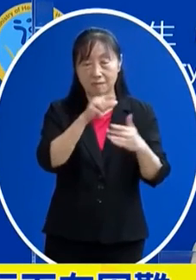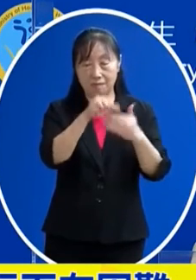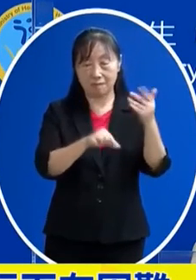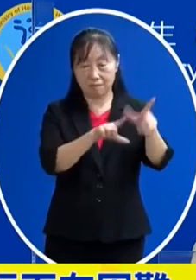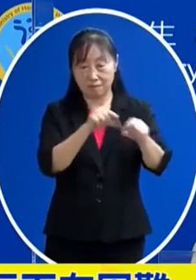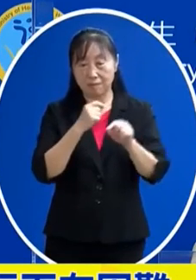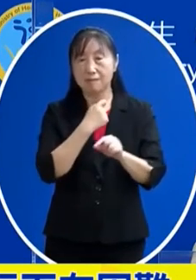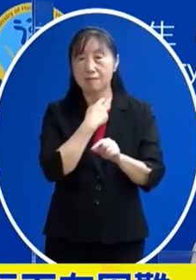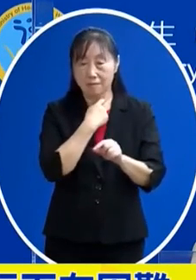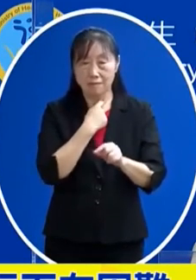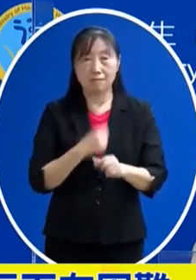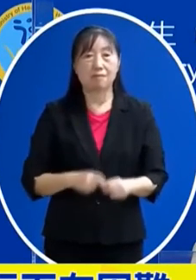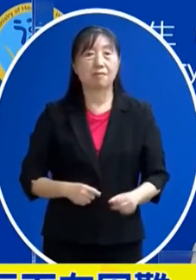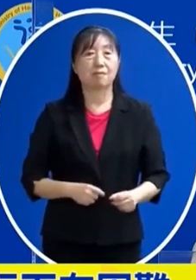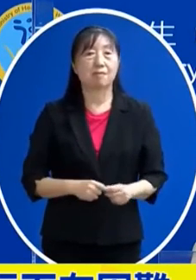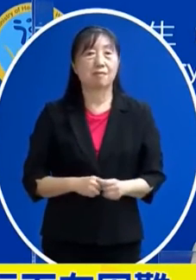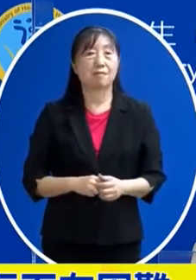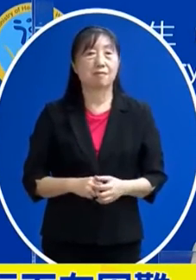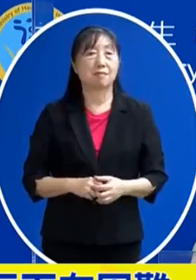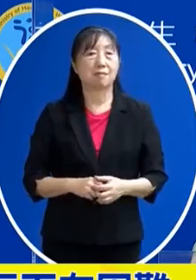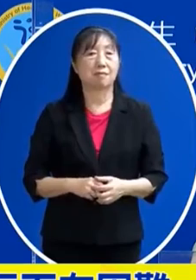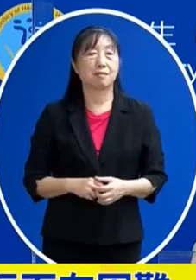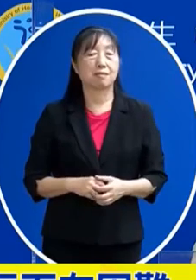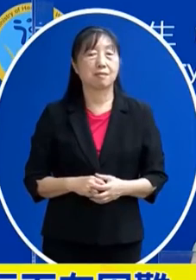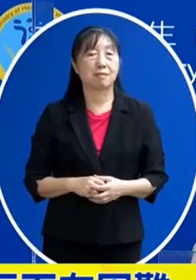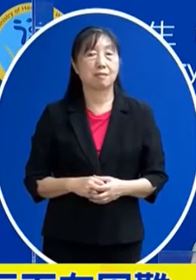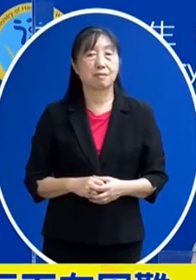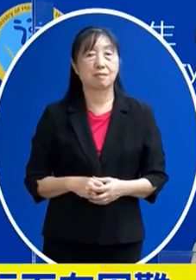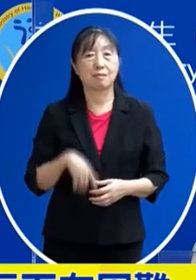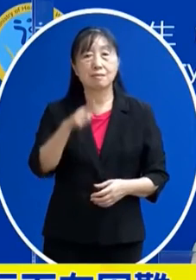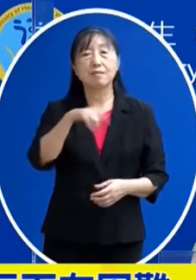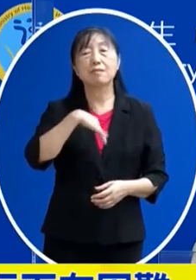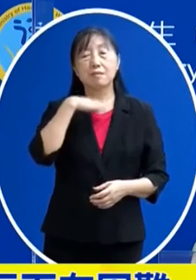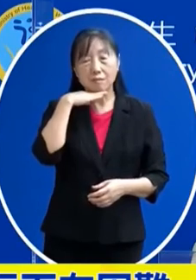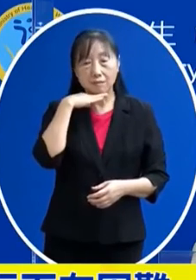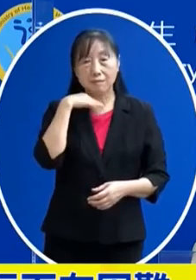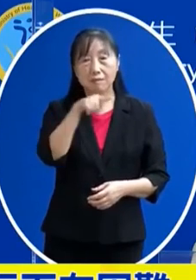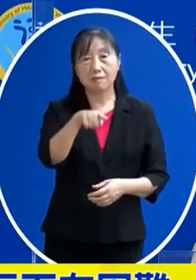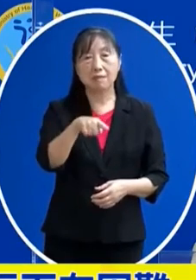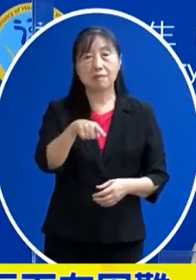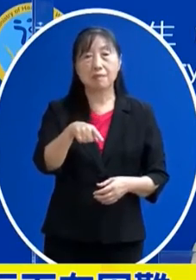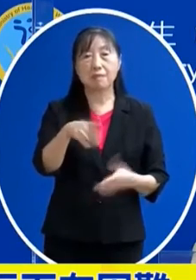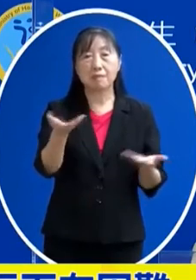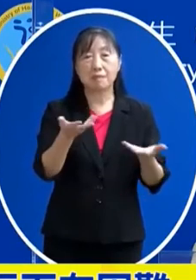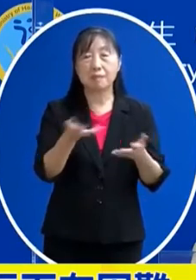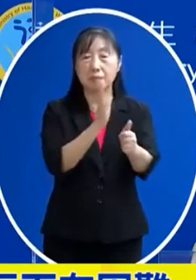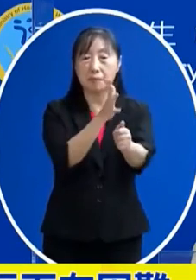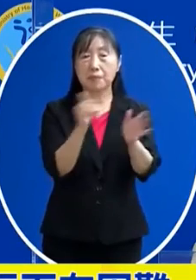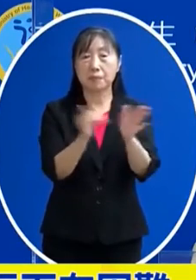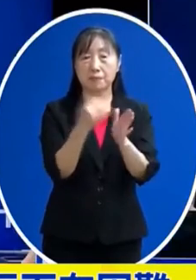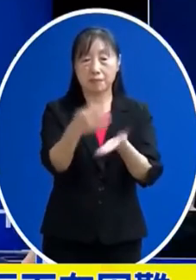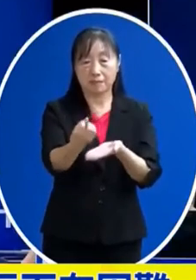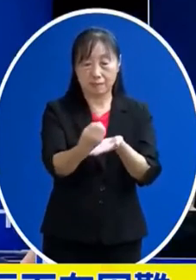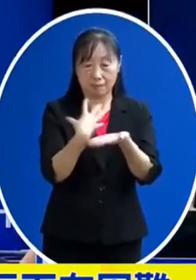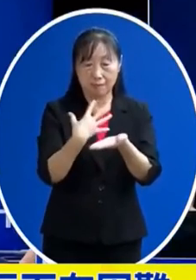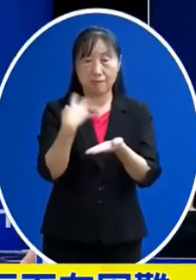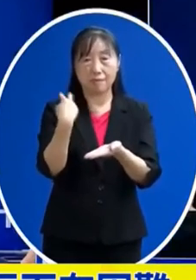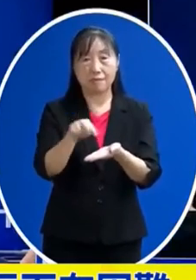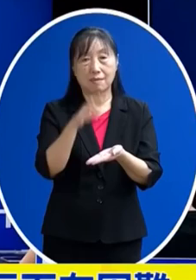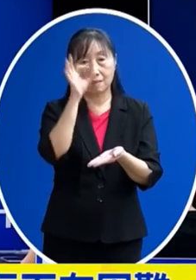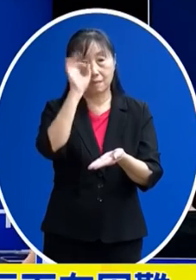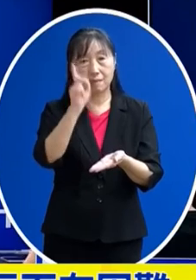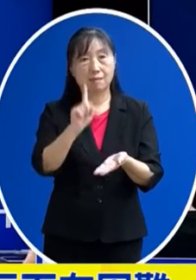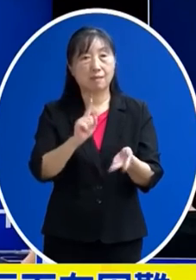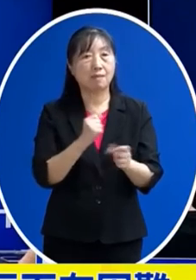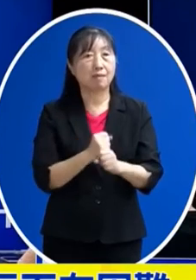育部所颁的一个指引啊，那这个等待了解之后再来看如何处置啊。